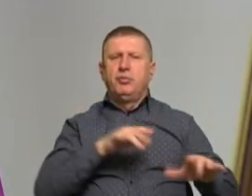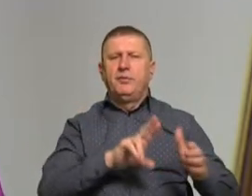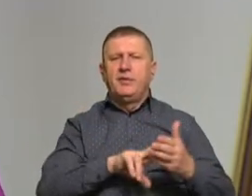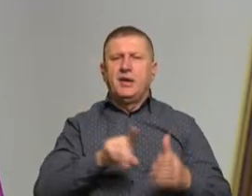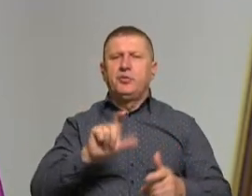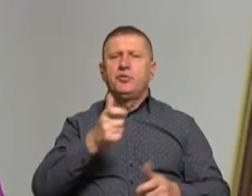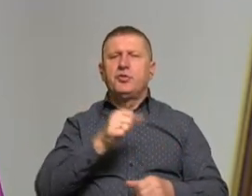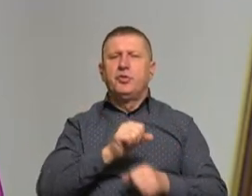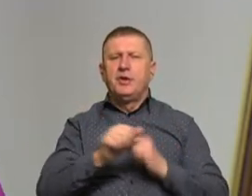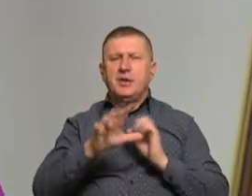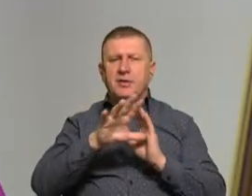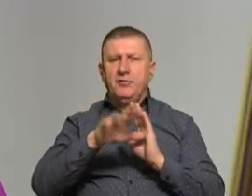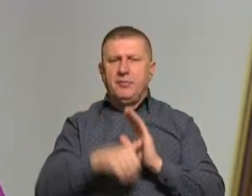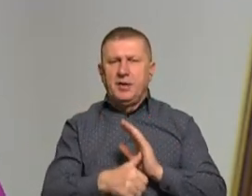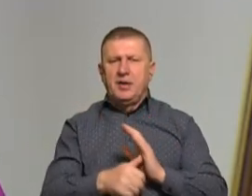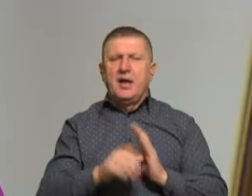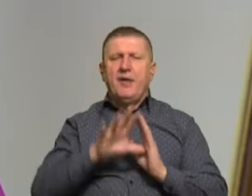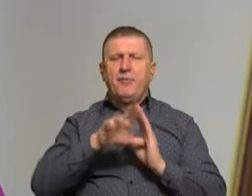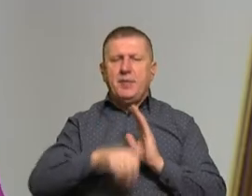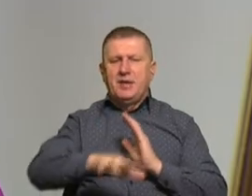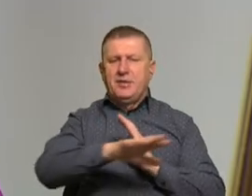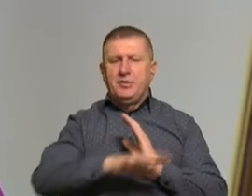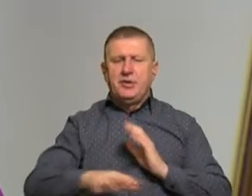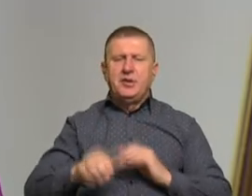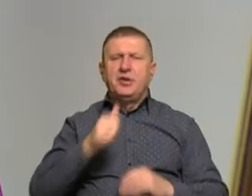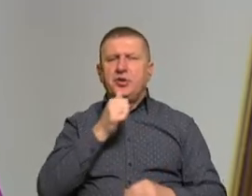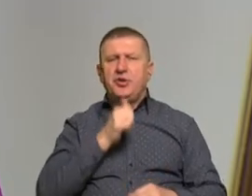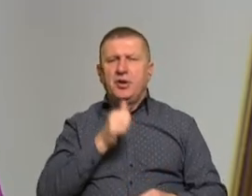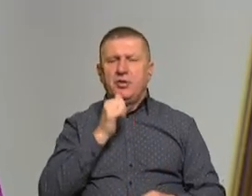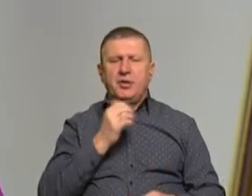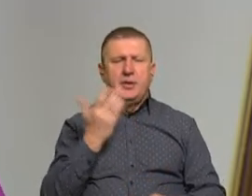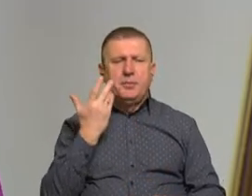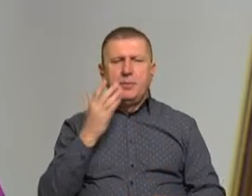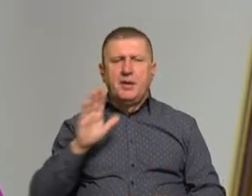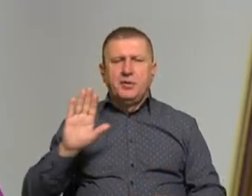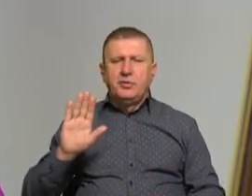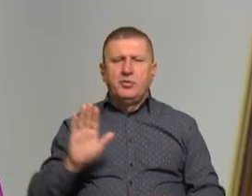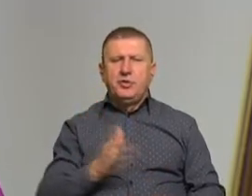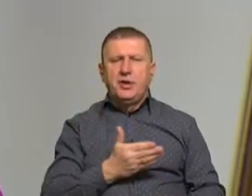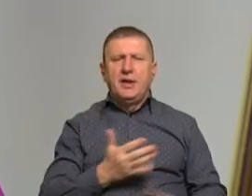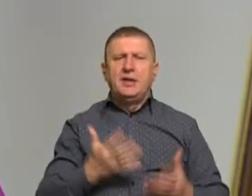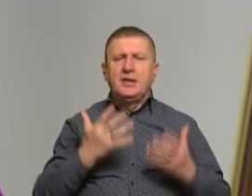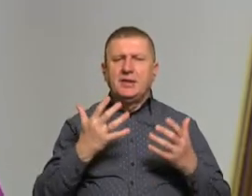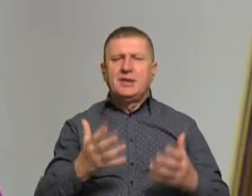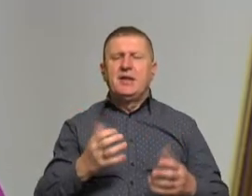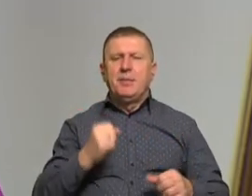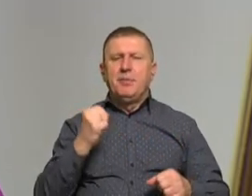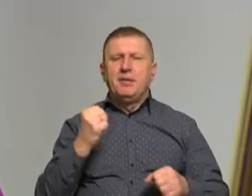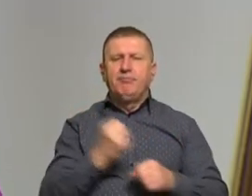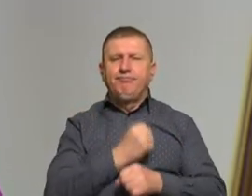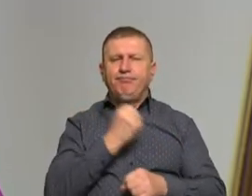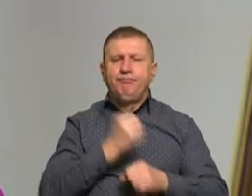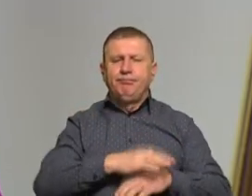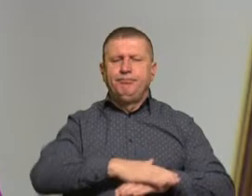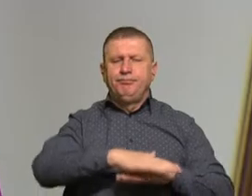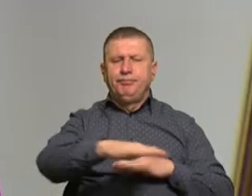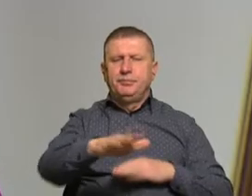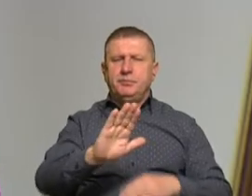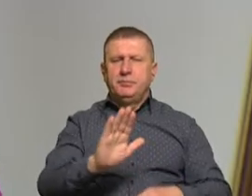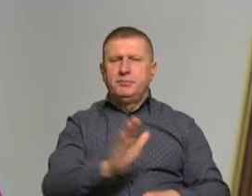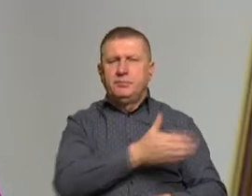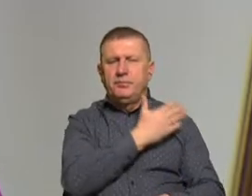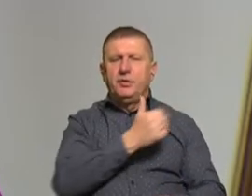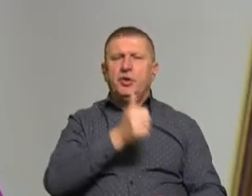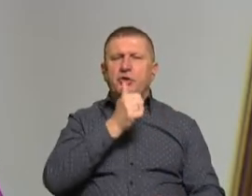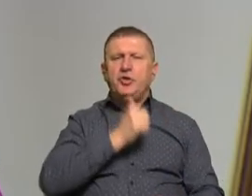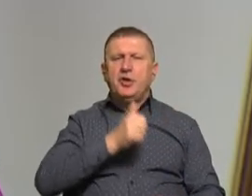mieście, a w mieście z zielenią dzieje się bardzo źle. Chcemy odbetonować i zazielenić place, ponieważ to, co